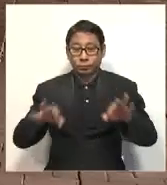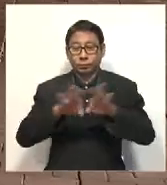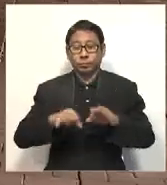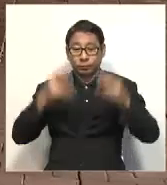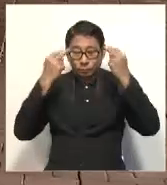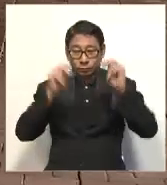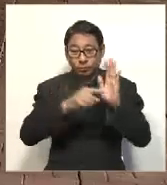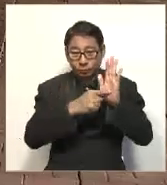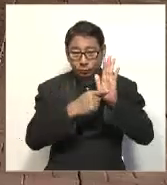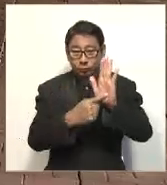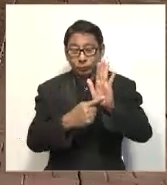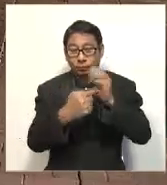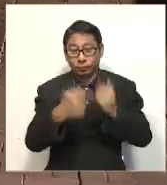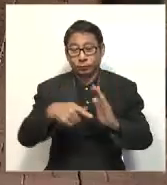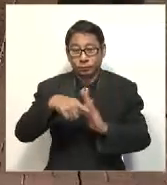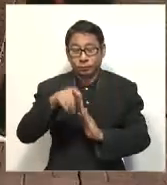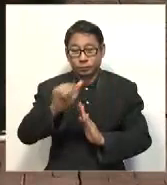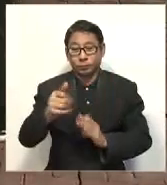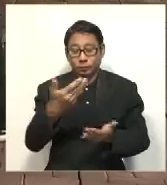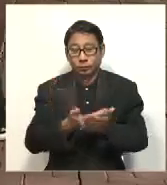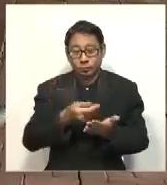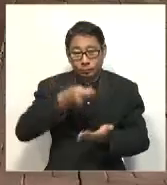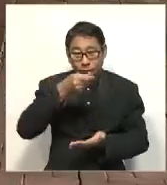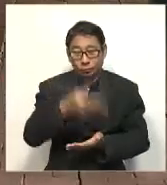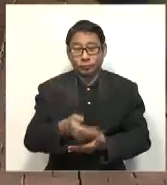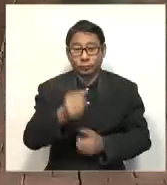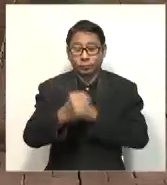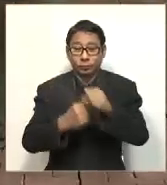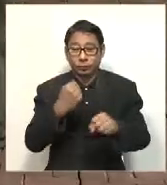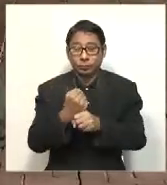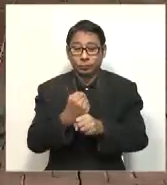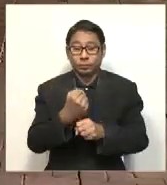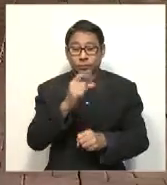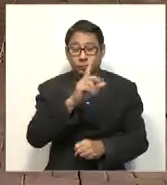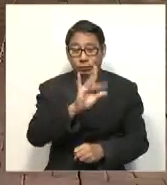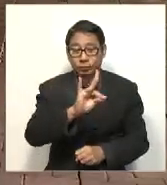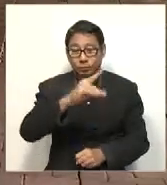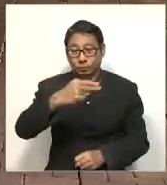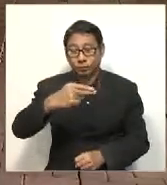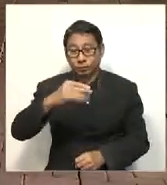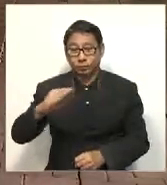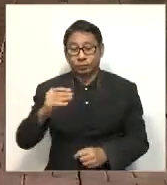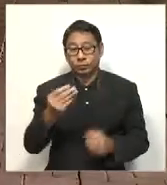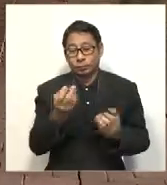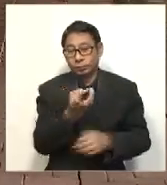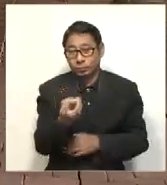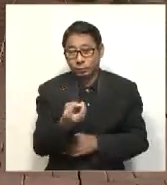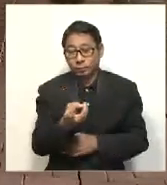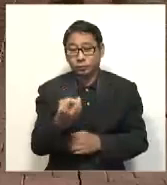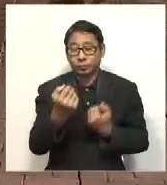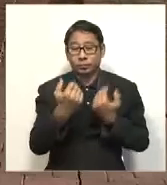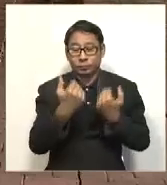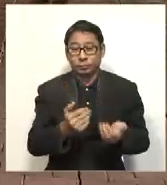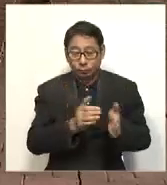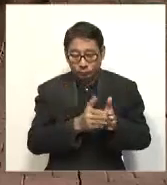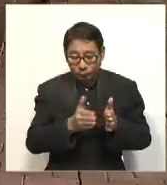ำนะคะท่านบอกว่าชาวพะเยาเนี่ยมีรายได้เฉลี่ยต่อปีตกประมาณปีละ 80,000 บาทซึ่งก็ถือว่าน้อยมากแต่จากนี้ไปห